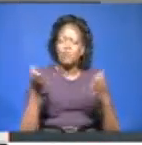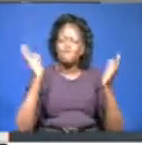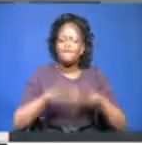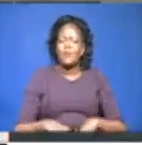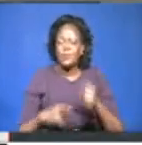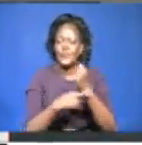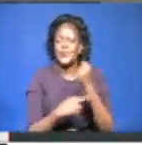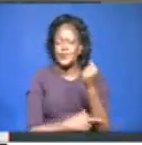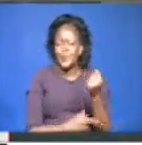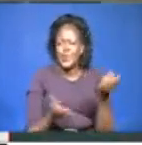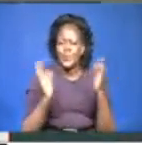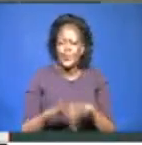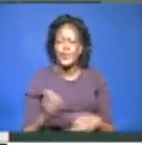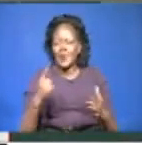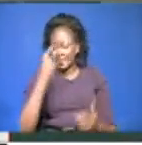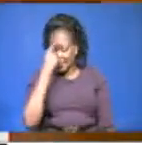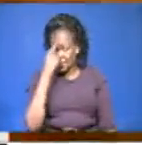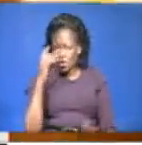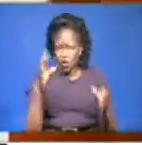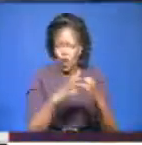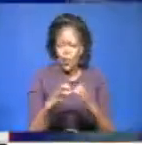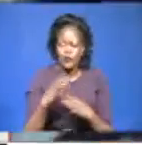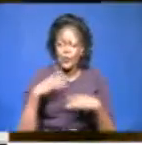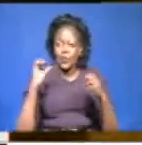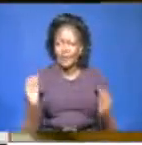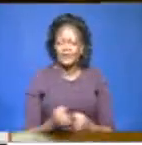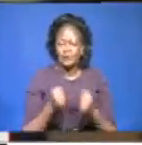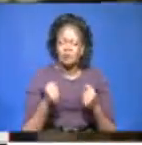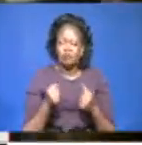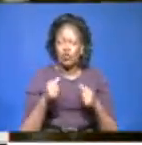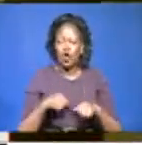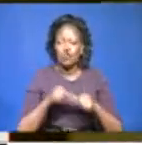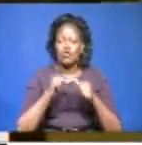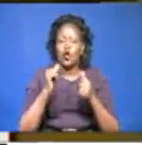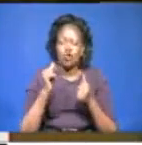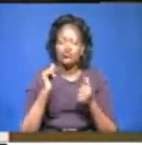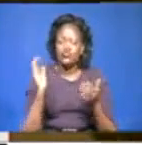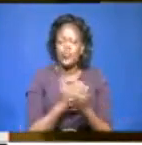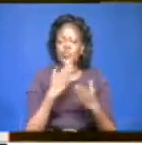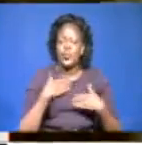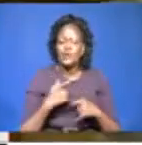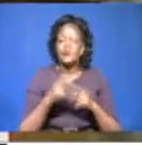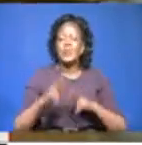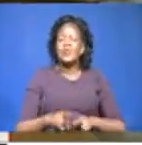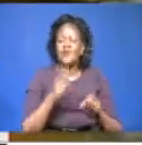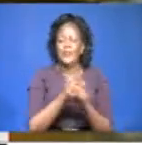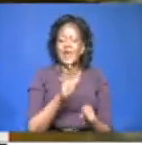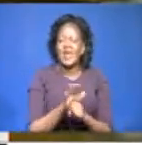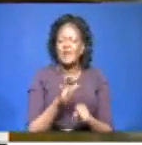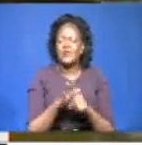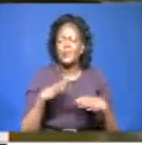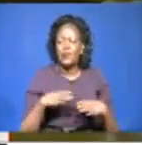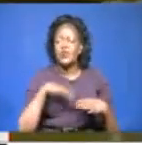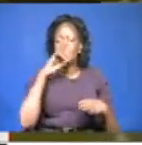Gujarat nchini India. Makundi ya wakoaji bado yanajizatiti kuondoa miili zaidi kutoka mtoni. Wengi wa waliofariki